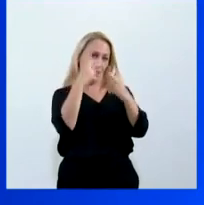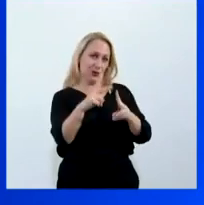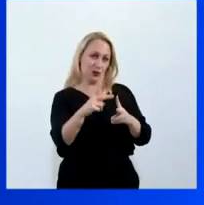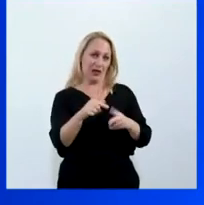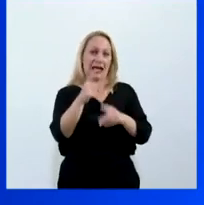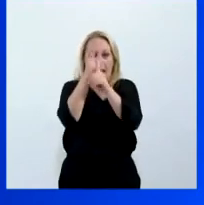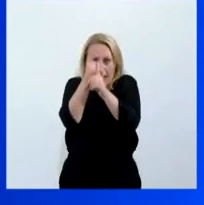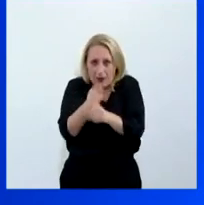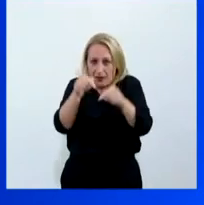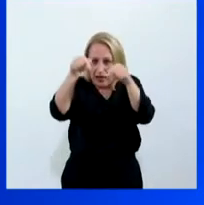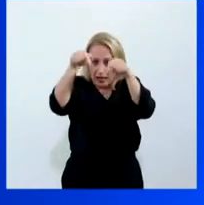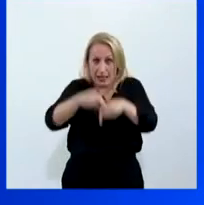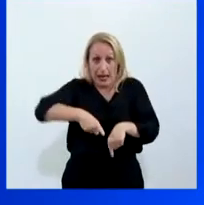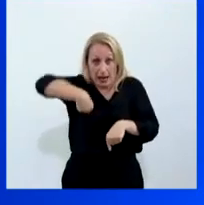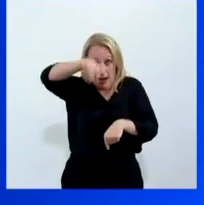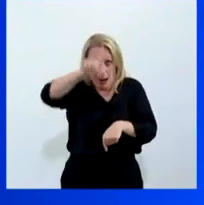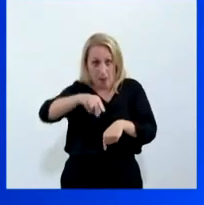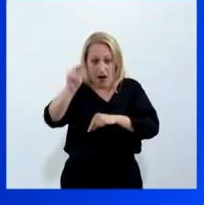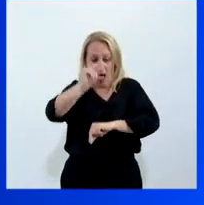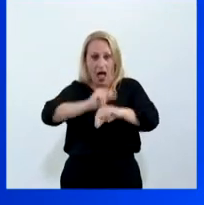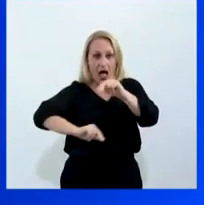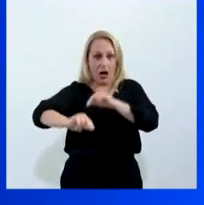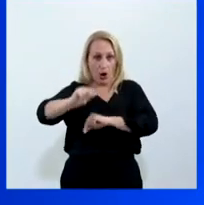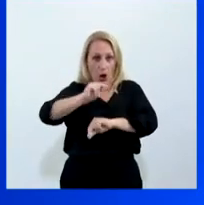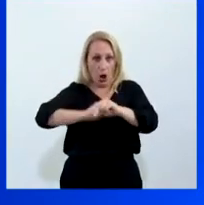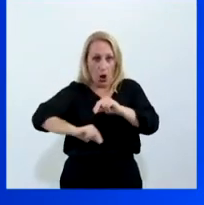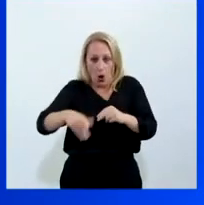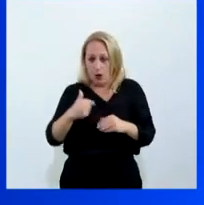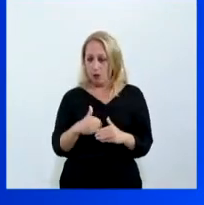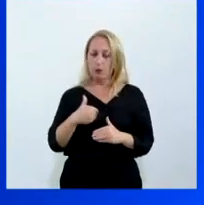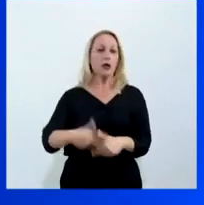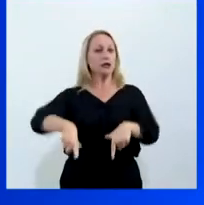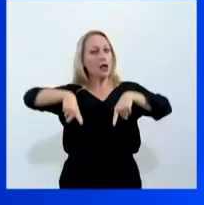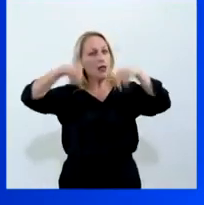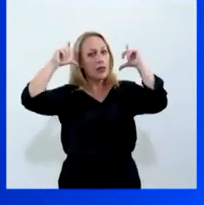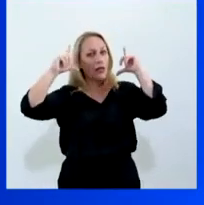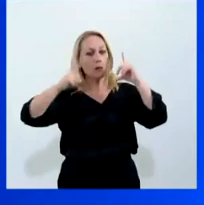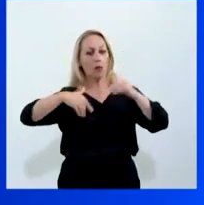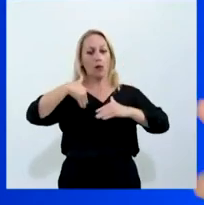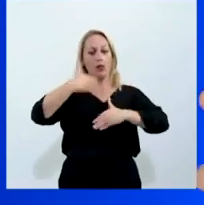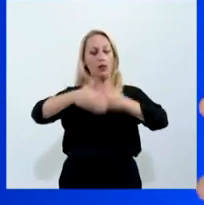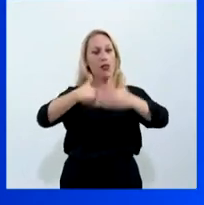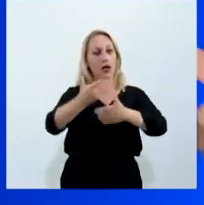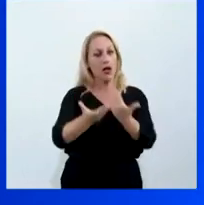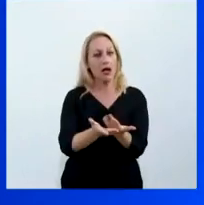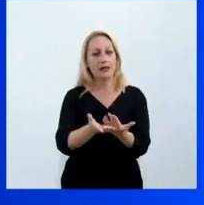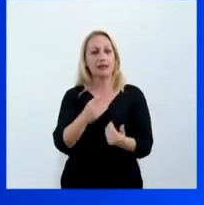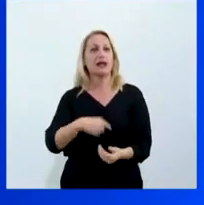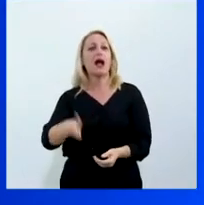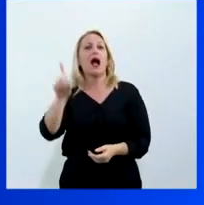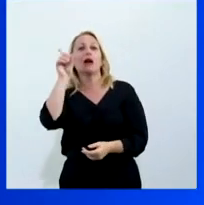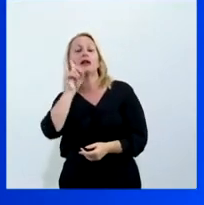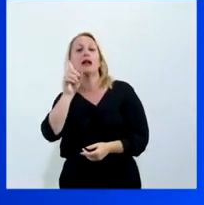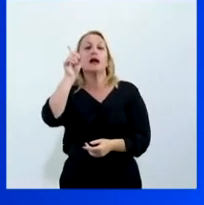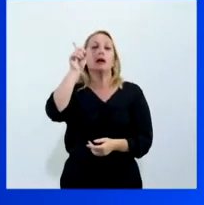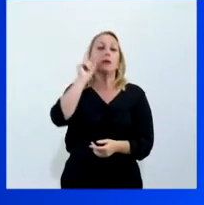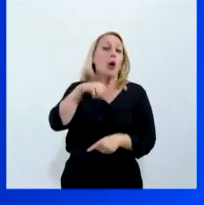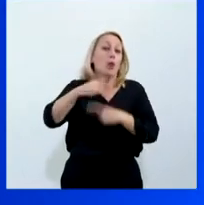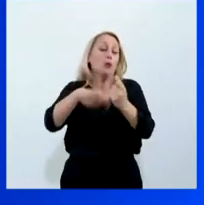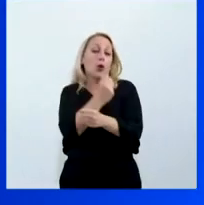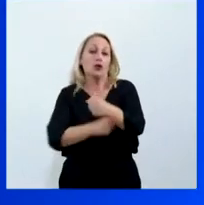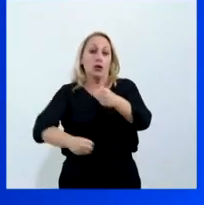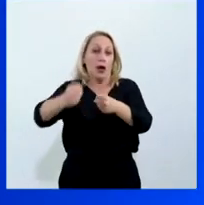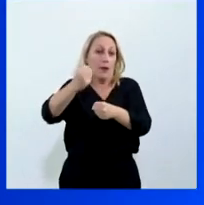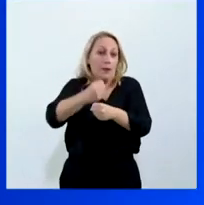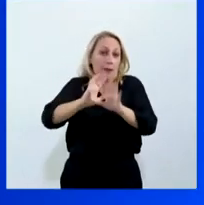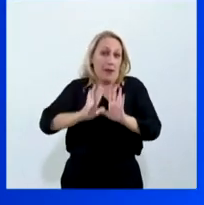ειδικά την ημέρα που διεξάγεται με δημοκρατική διαδικασία, με άμεση εκλογή του νέου ή της νέας αρχηγού